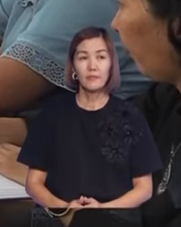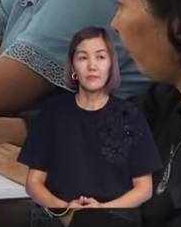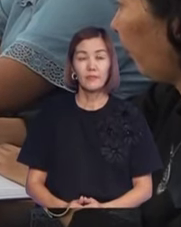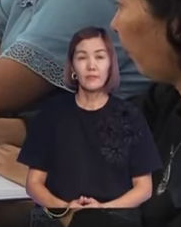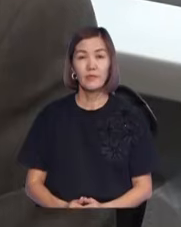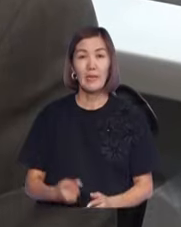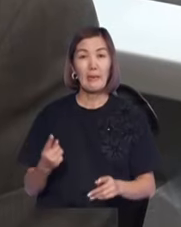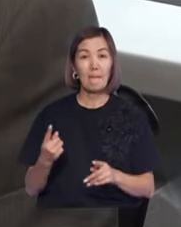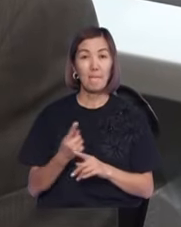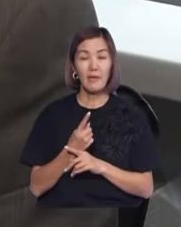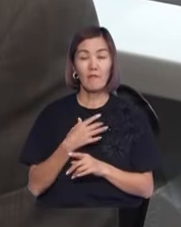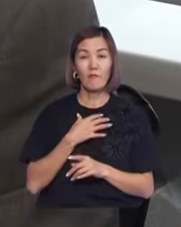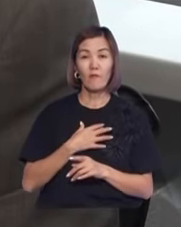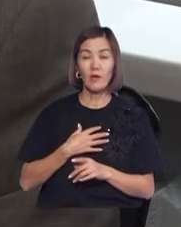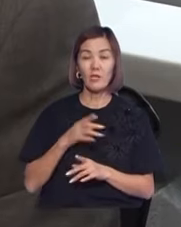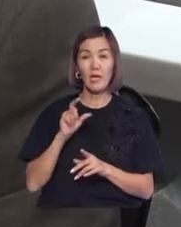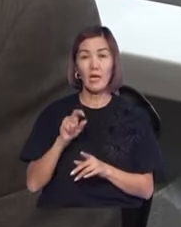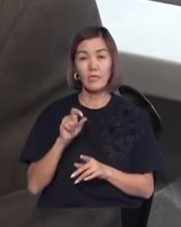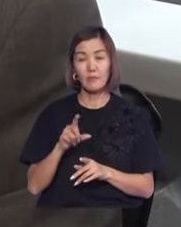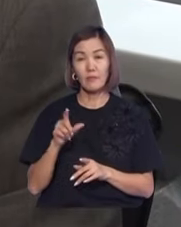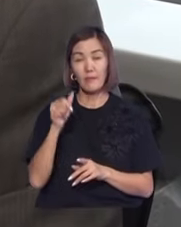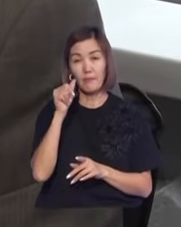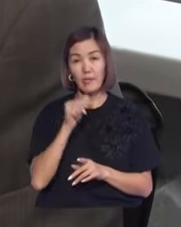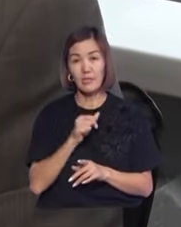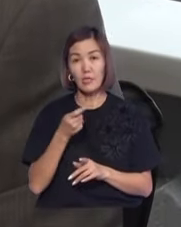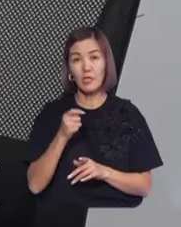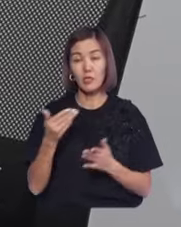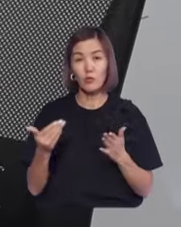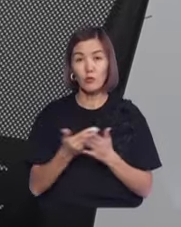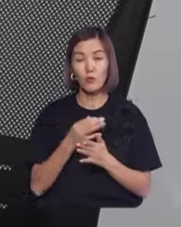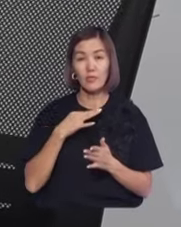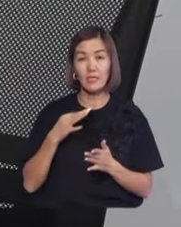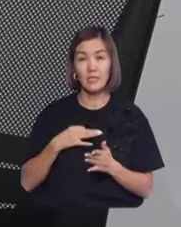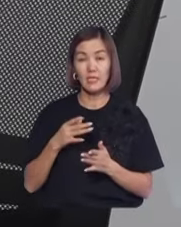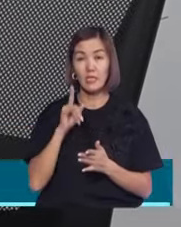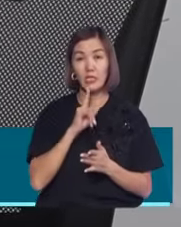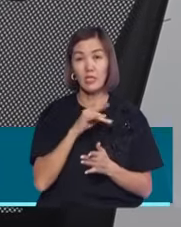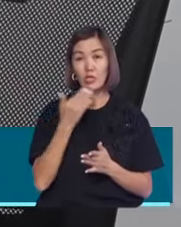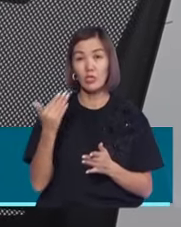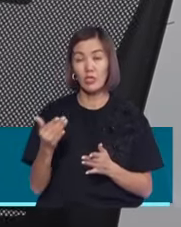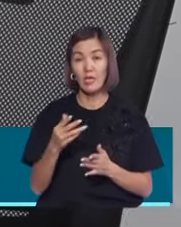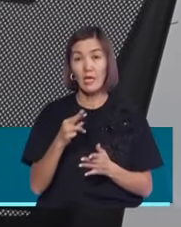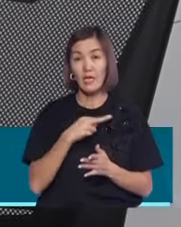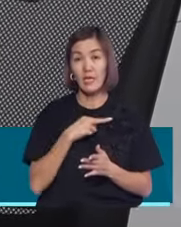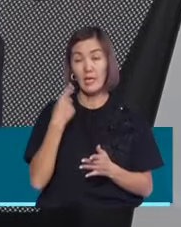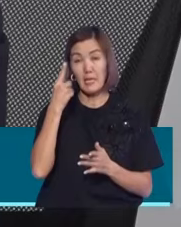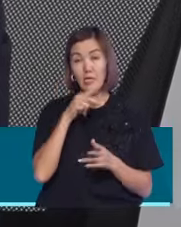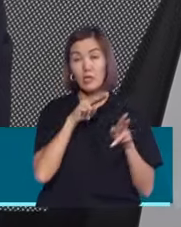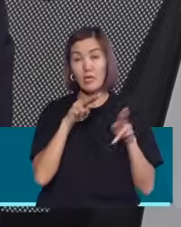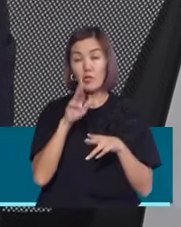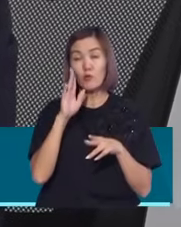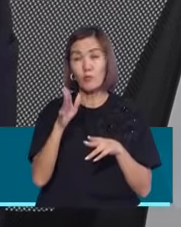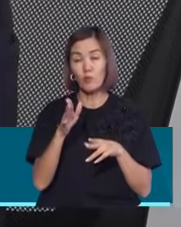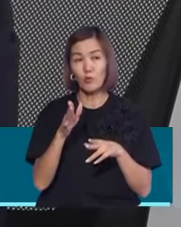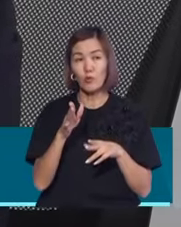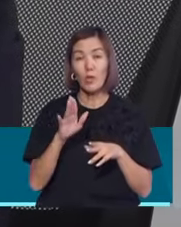В первую очередь, в октябре месяце вы предоставите ключи от жилья сыну этой гражданки. Я лично буду держать данный вопрос на